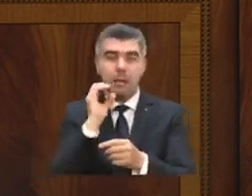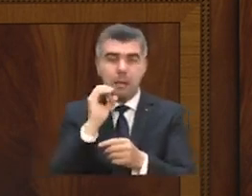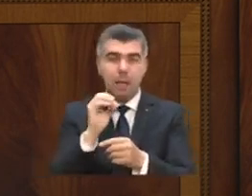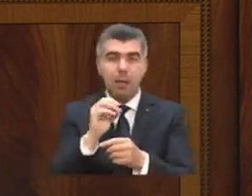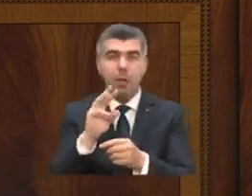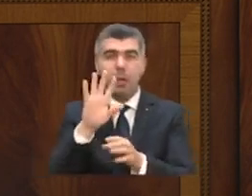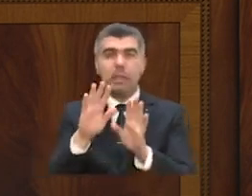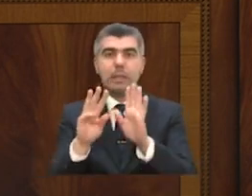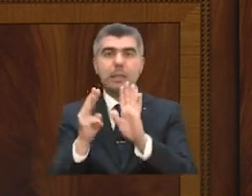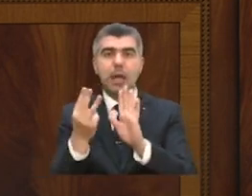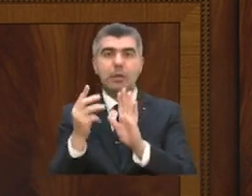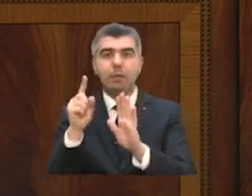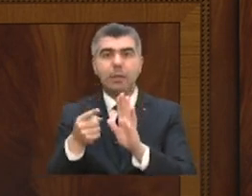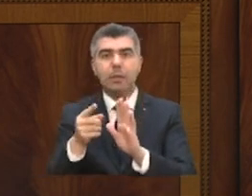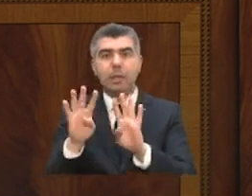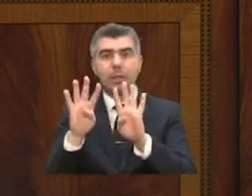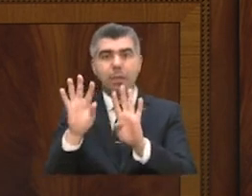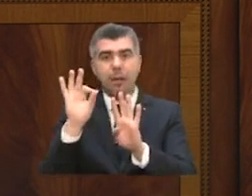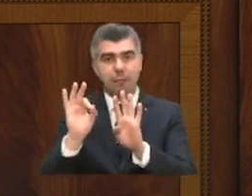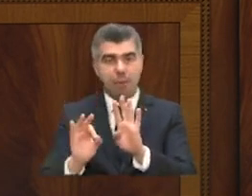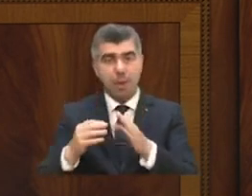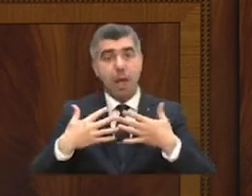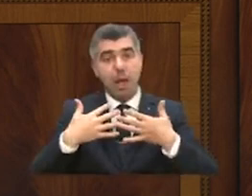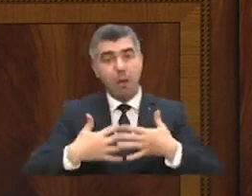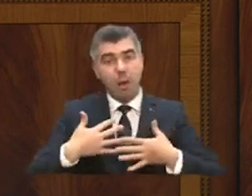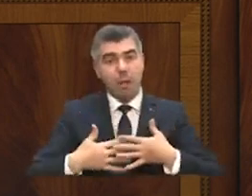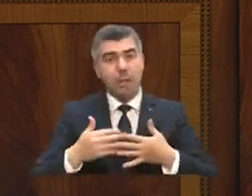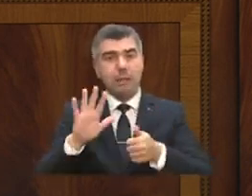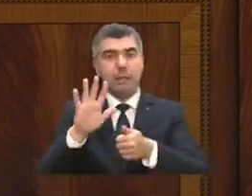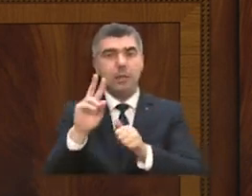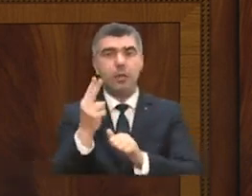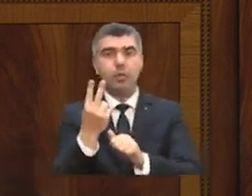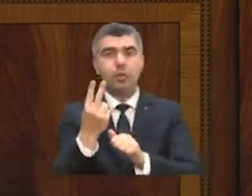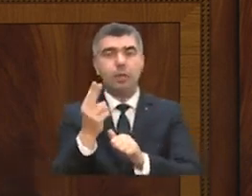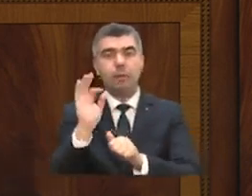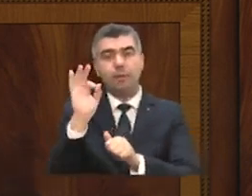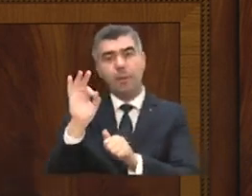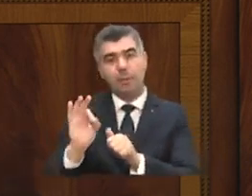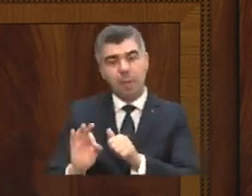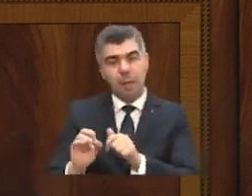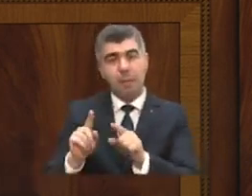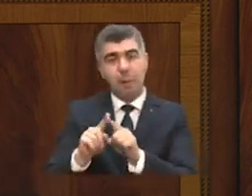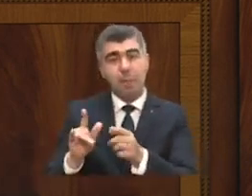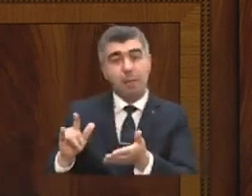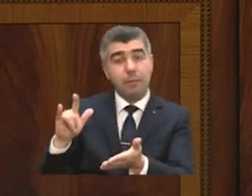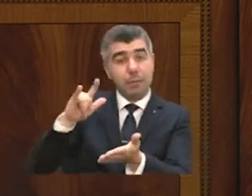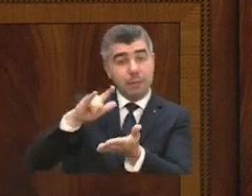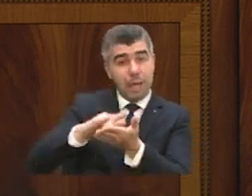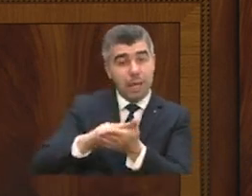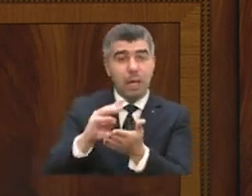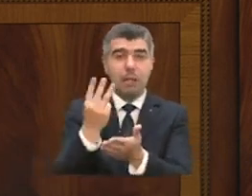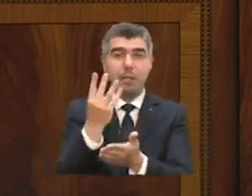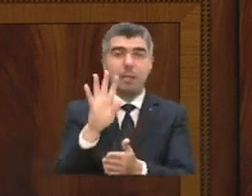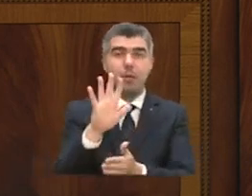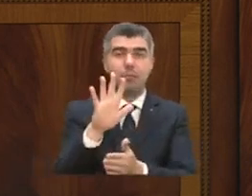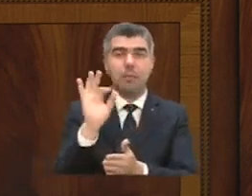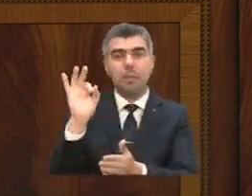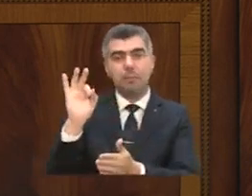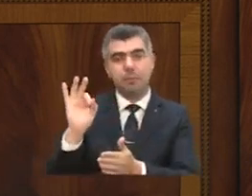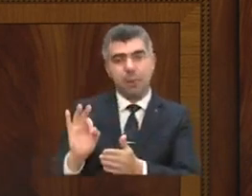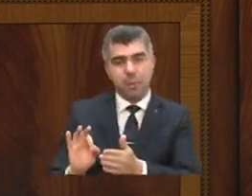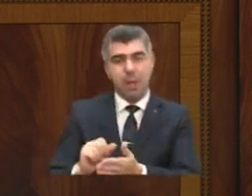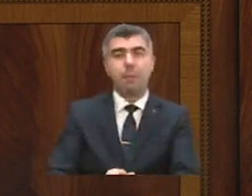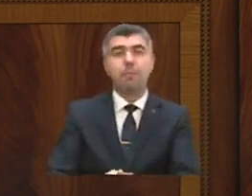13.8% وصادرات النسيج ب 26% وصادرات قطاع الطائرات ب 53%